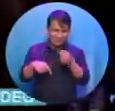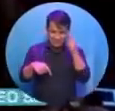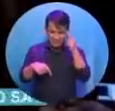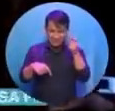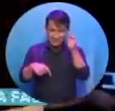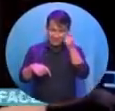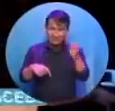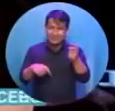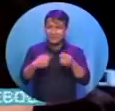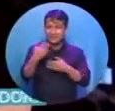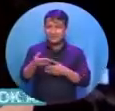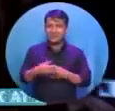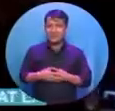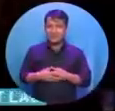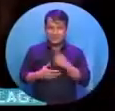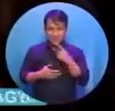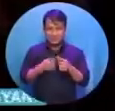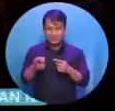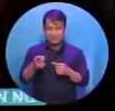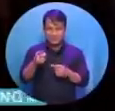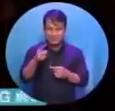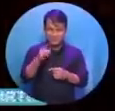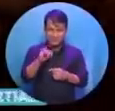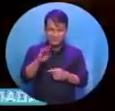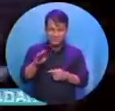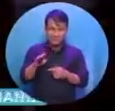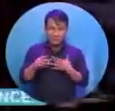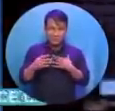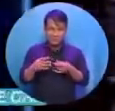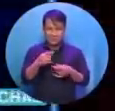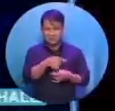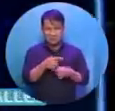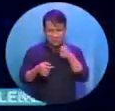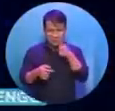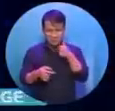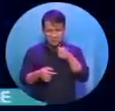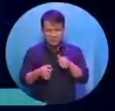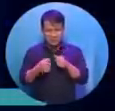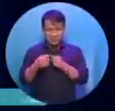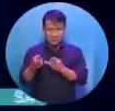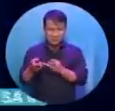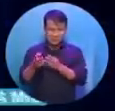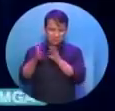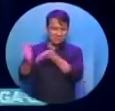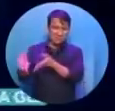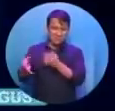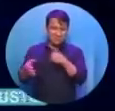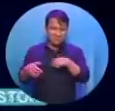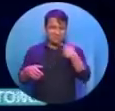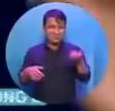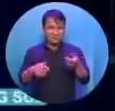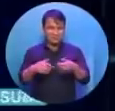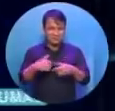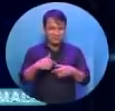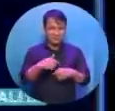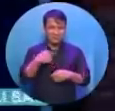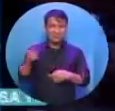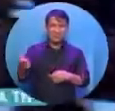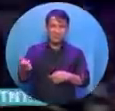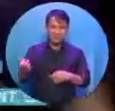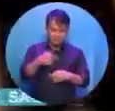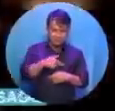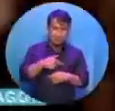Idol. At eto, sabi naman ni Eva Valente, gusto rin ng babae. Siguro, nagsawa na sa relasyon nila, kaya gusto na, isinaoli na si